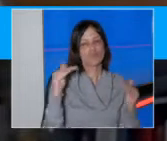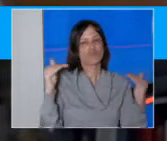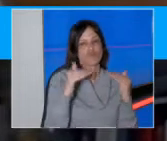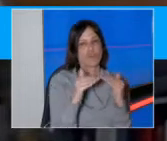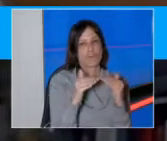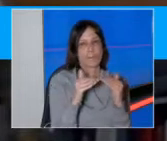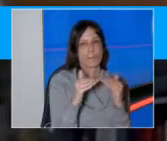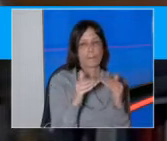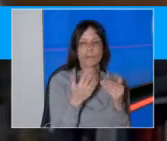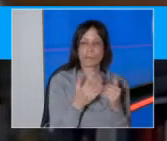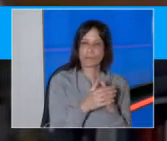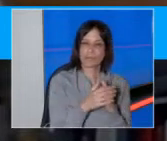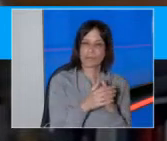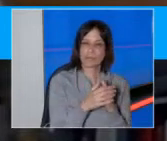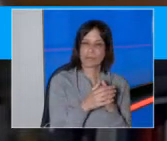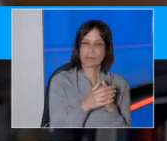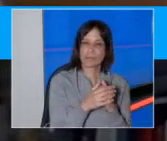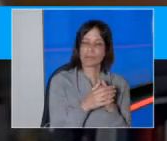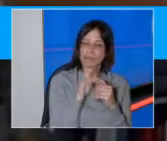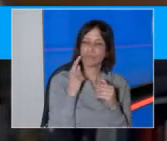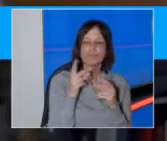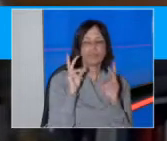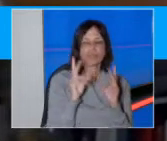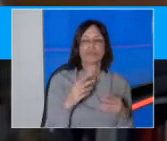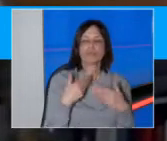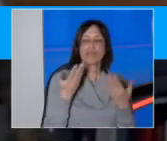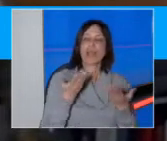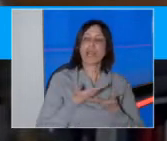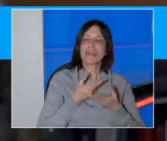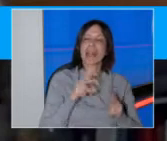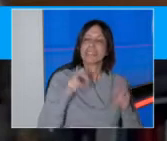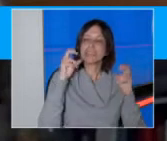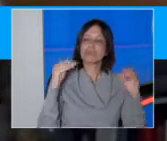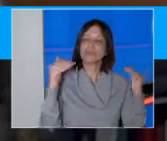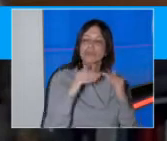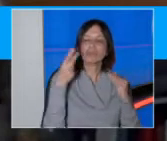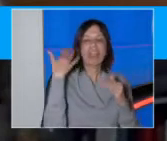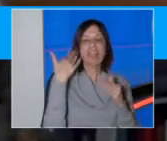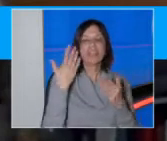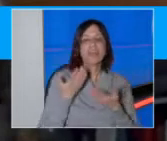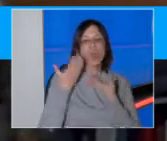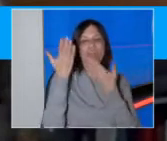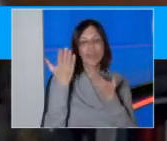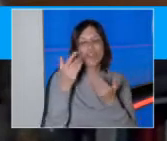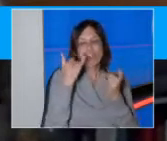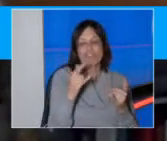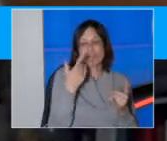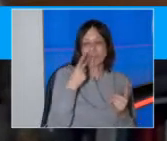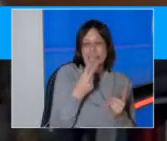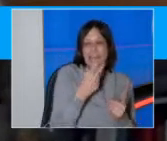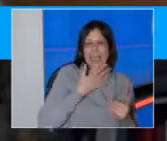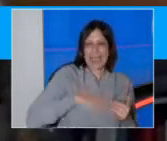שווים, בני ראויים וזכאים להזדמנות שווה, הייתם קורבנות, וברגע שאתם מביעים